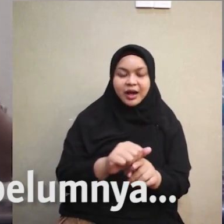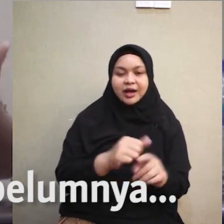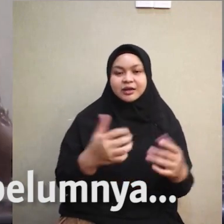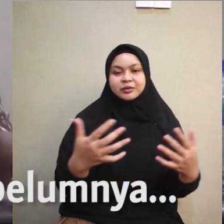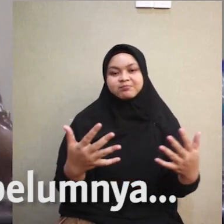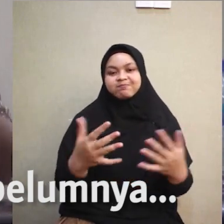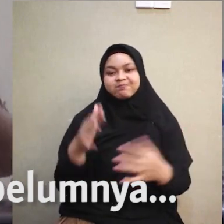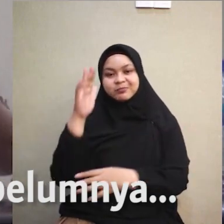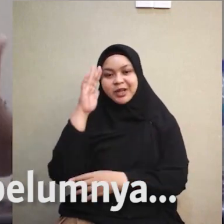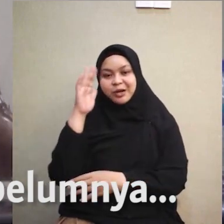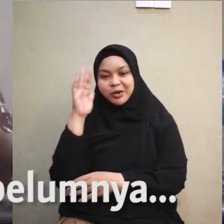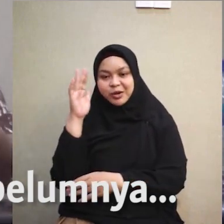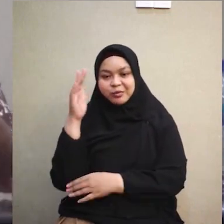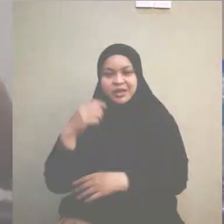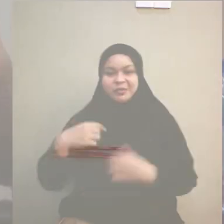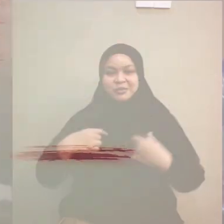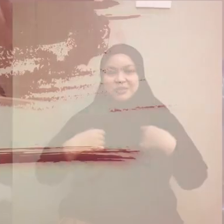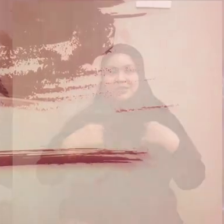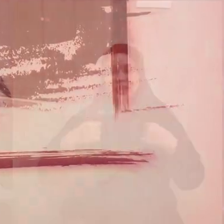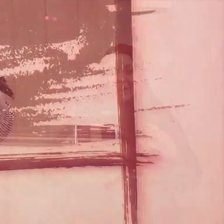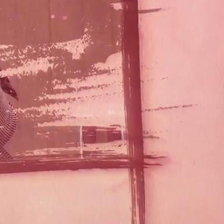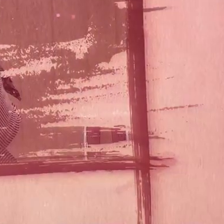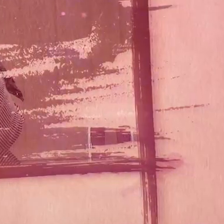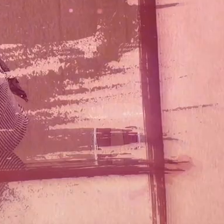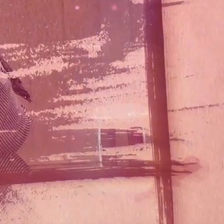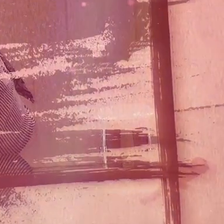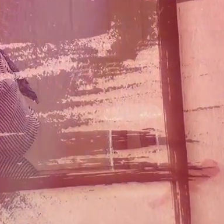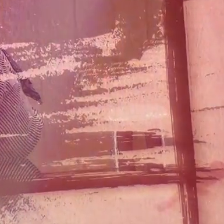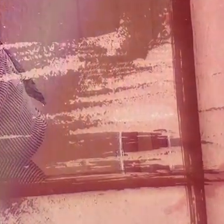aparat yang berseragam tadi